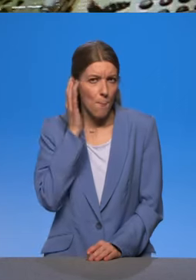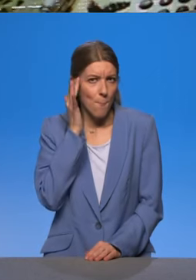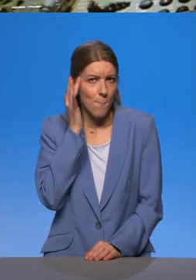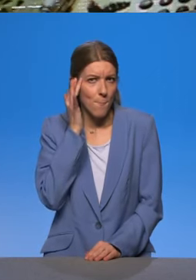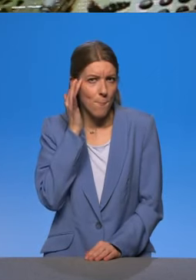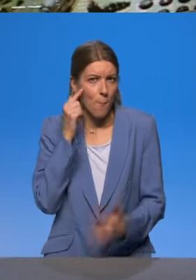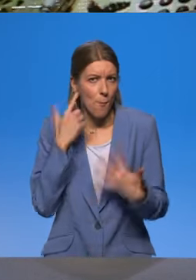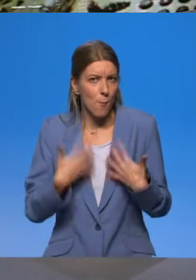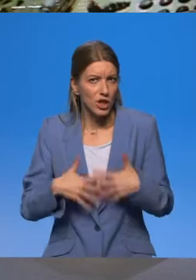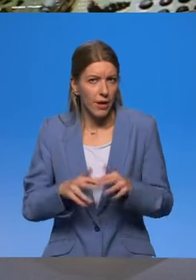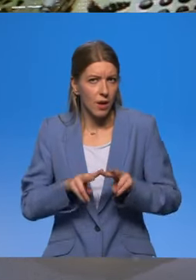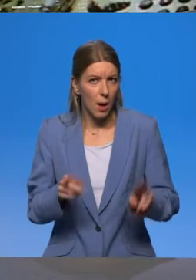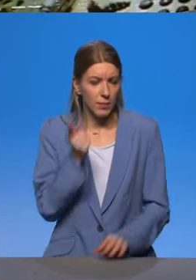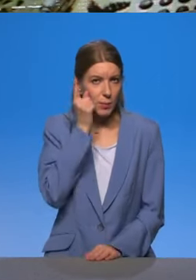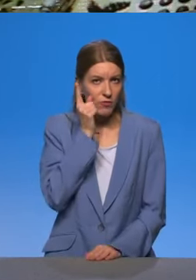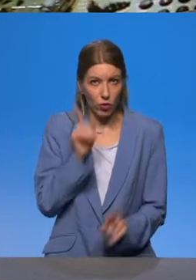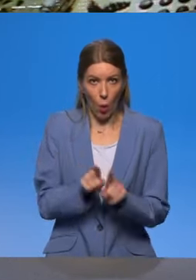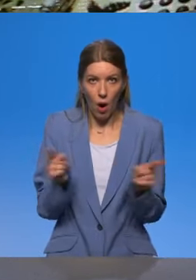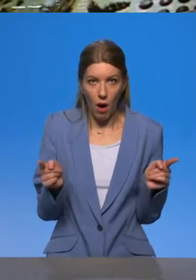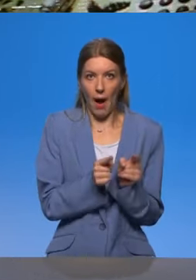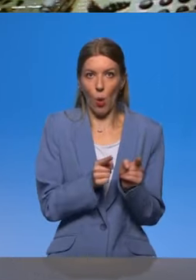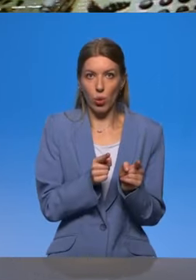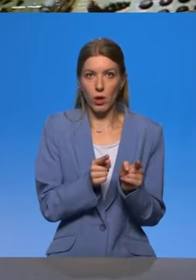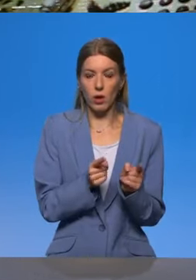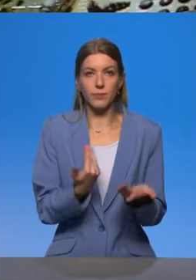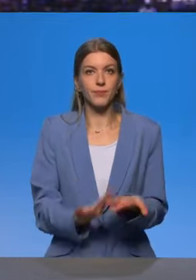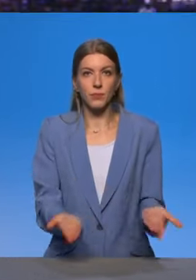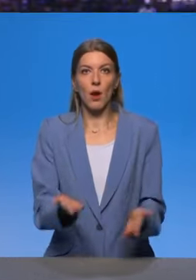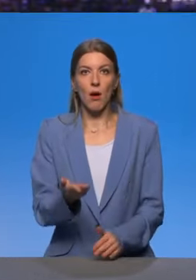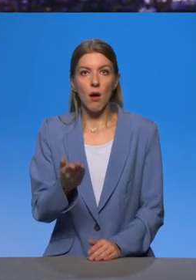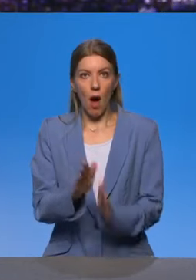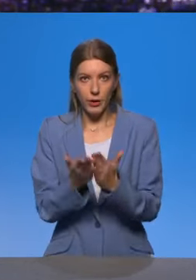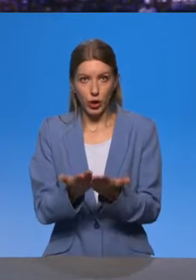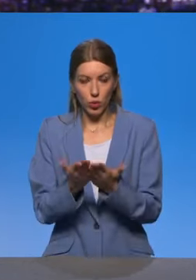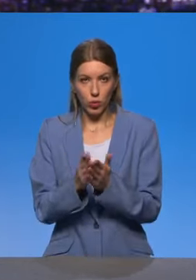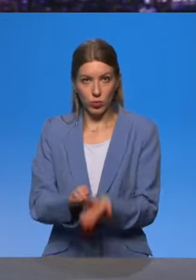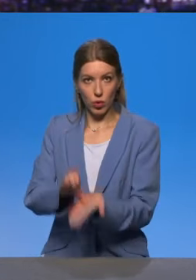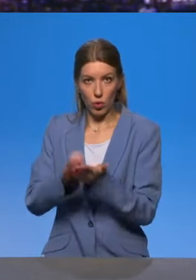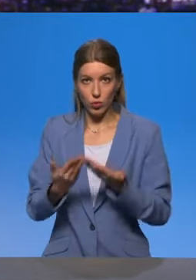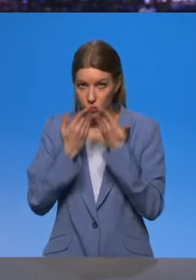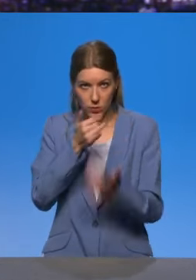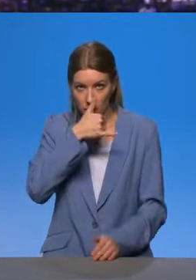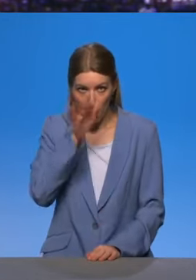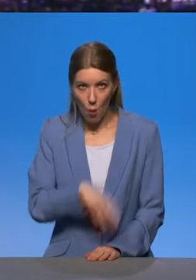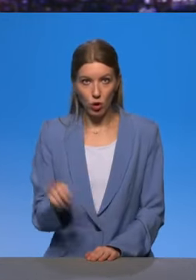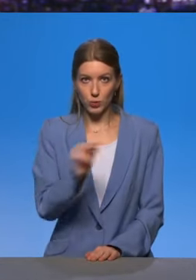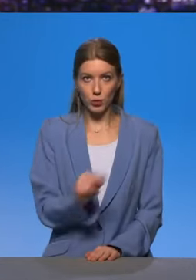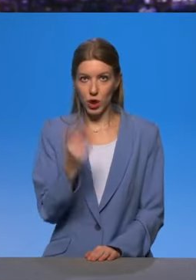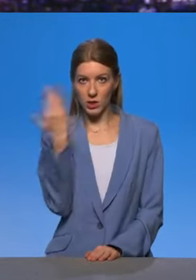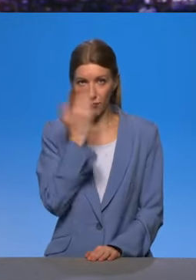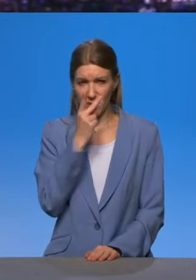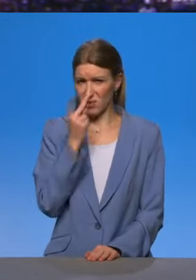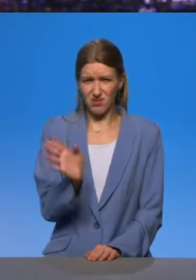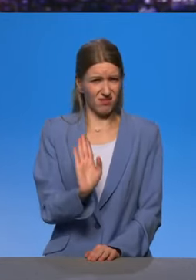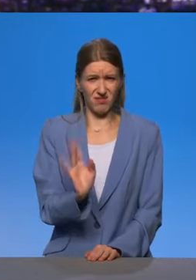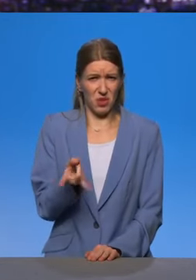такое смартфонное, оно короткое вот такое, понимаете? Мы там, не знаю, книгу толстую осилить не можем, мы фильм уже часовой не можем посмотреть, нам это слишком